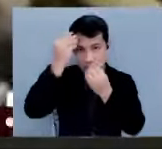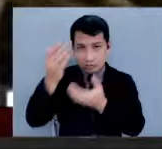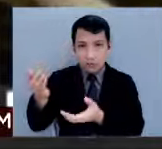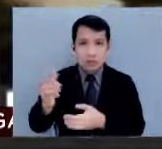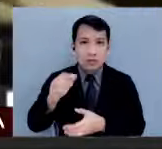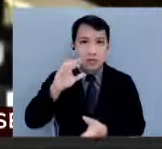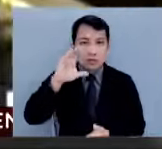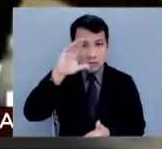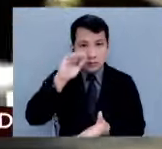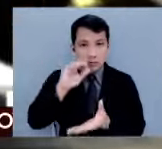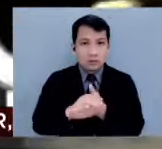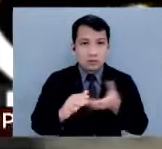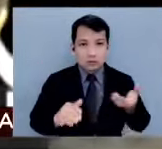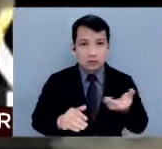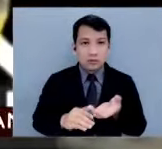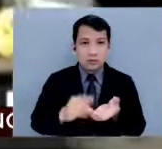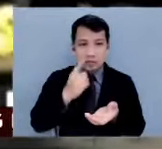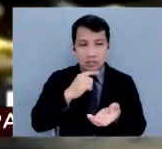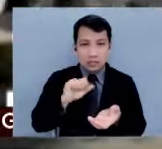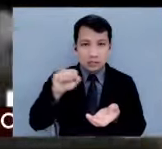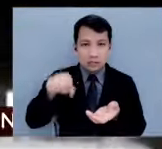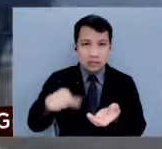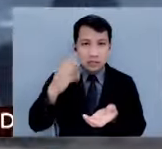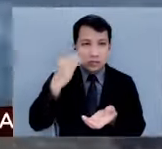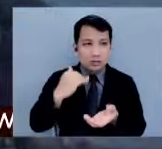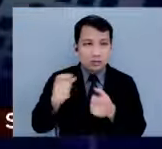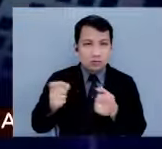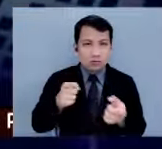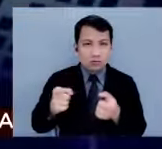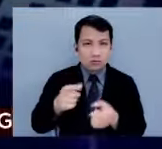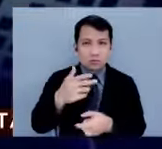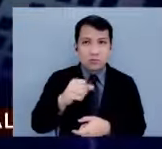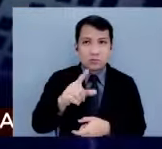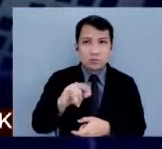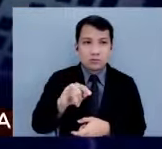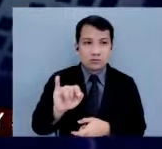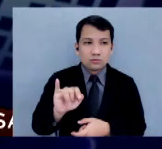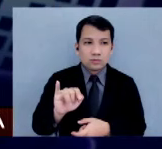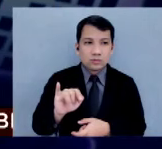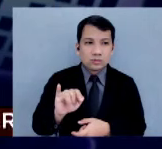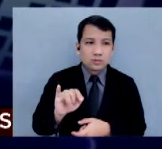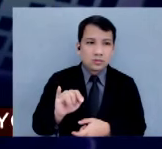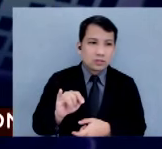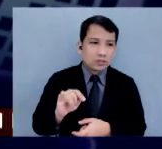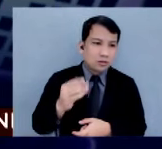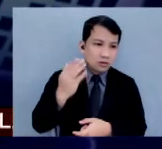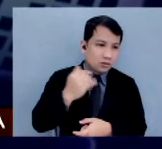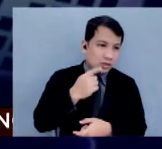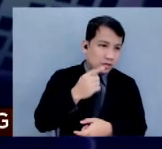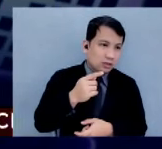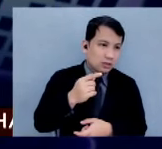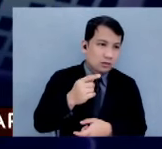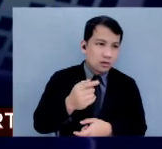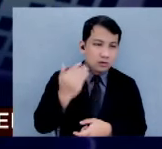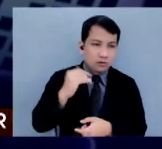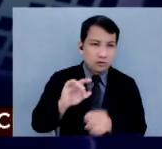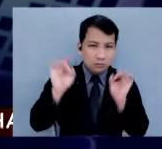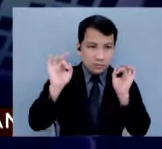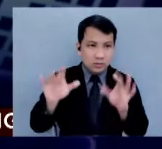dadaan sila sa Red Sea na kontrolado ng mga Houthi. Sabi mo siya na dadaan sila sa war zone, high risk area nga daw